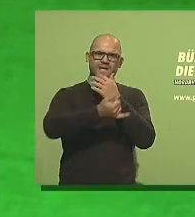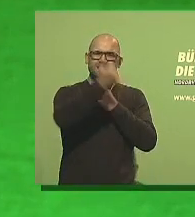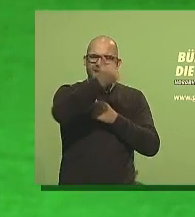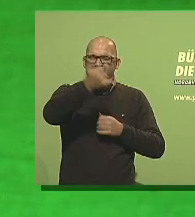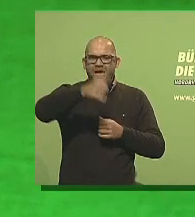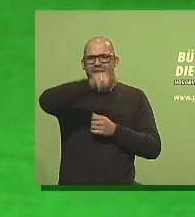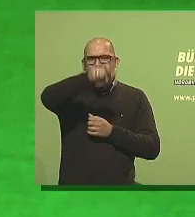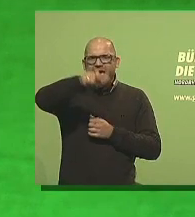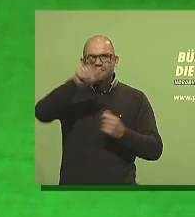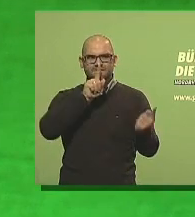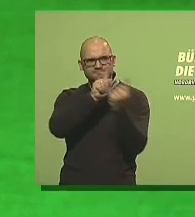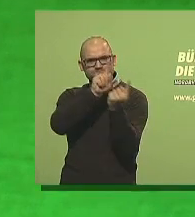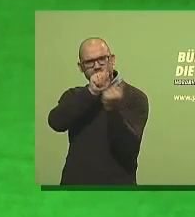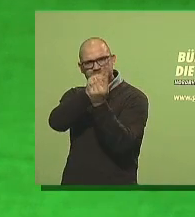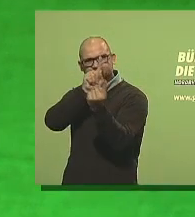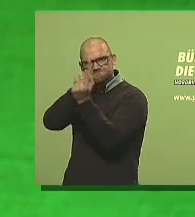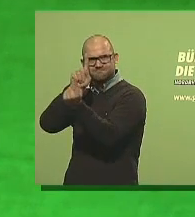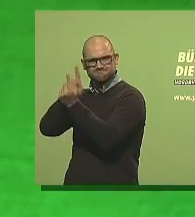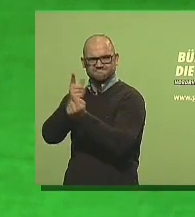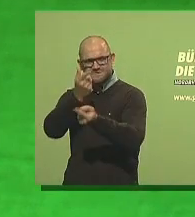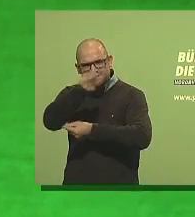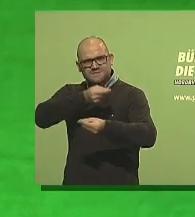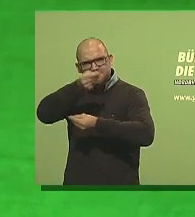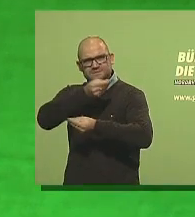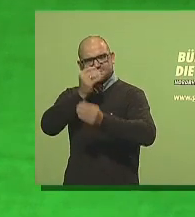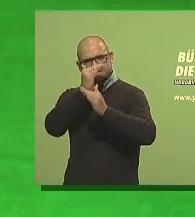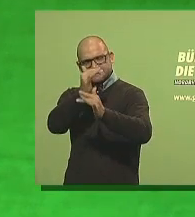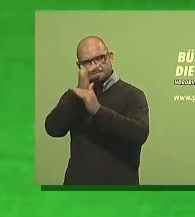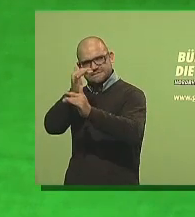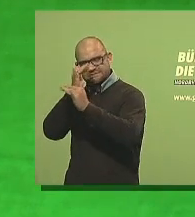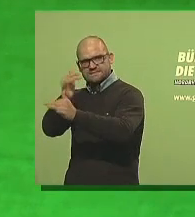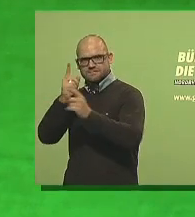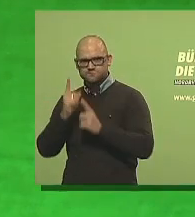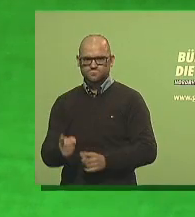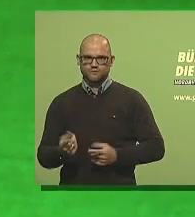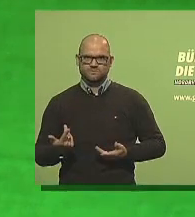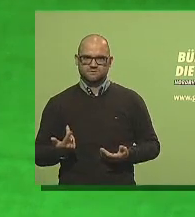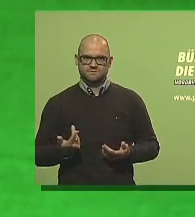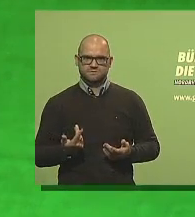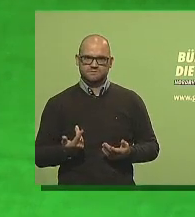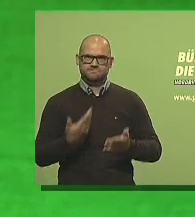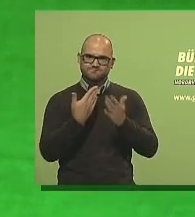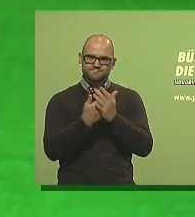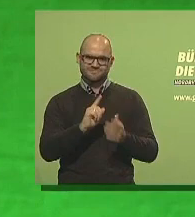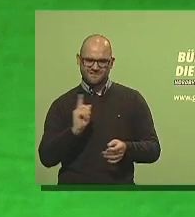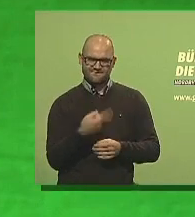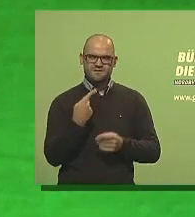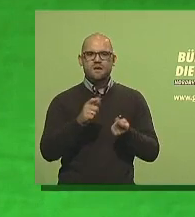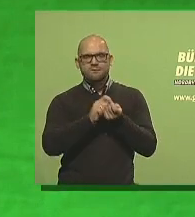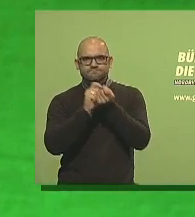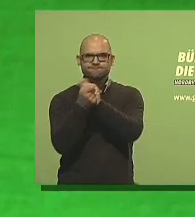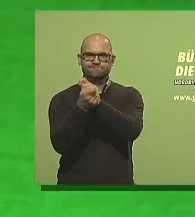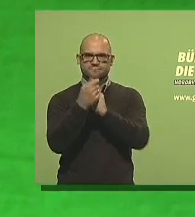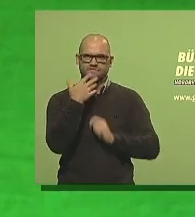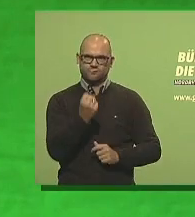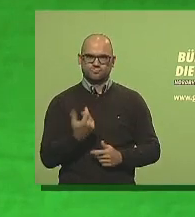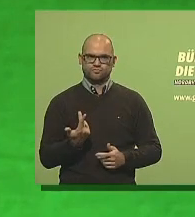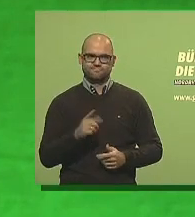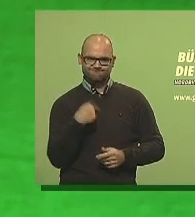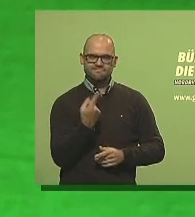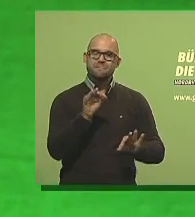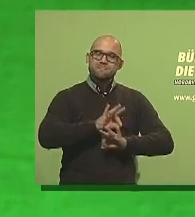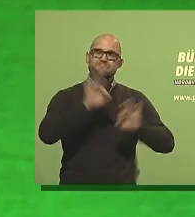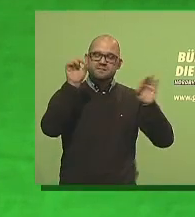jede Einzelne zu wissen, was los ist. Deswegen heißt es, wir wollen es anders, wir können es besser.